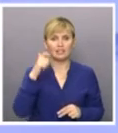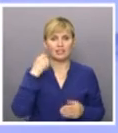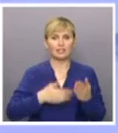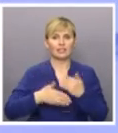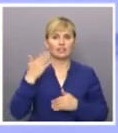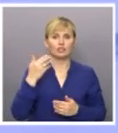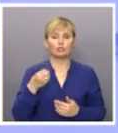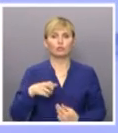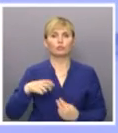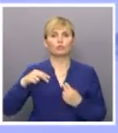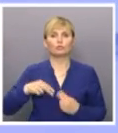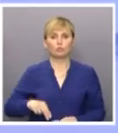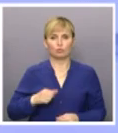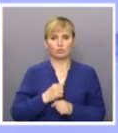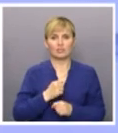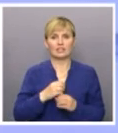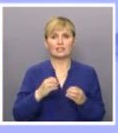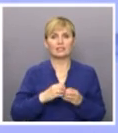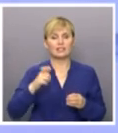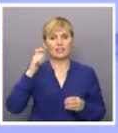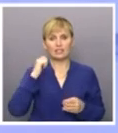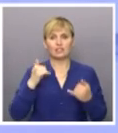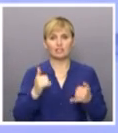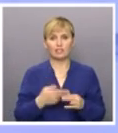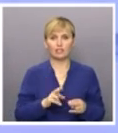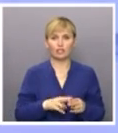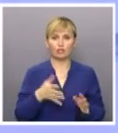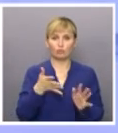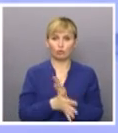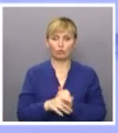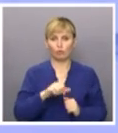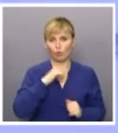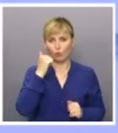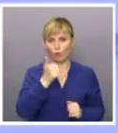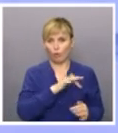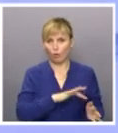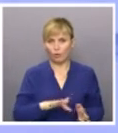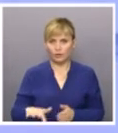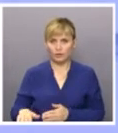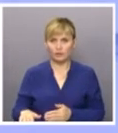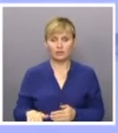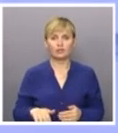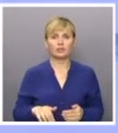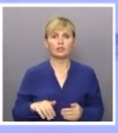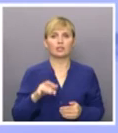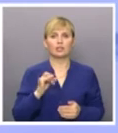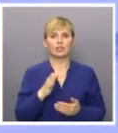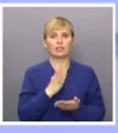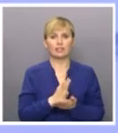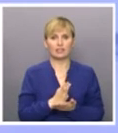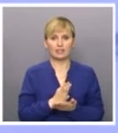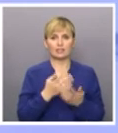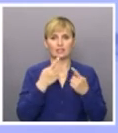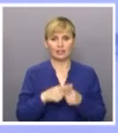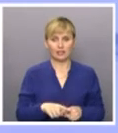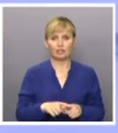с трудом там создавались технологии десятилетиями. Сейчас на это уходят годы, не десятилетия. То есть есть технологии